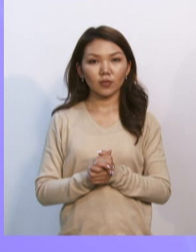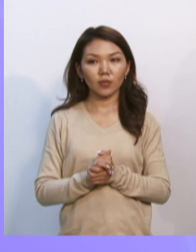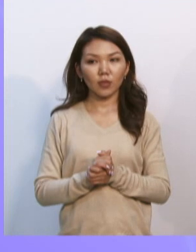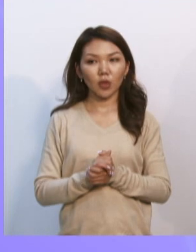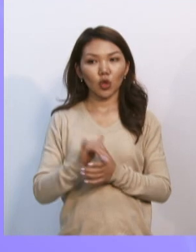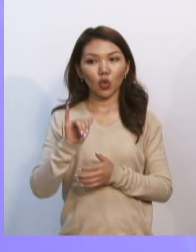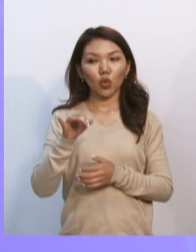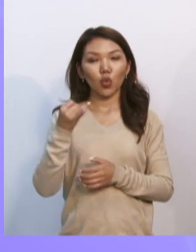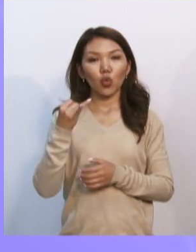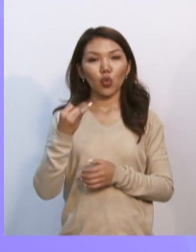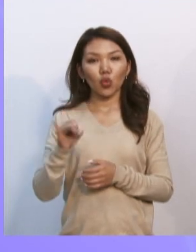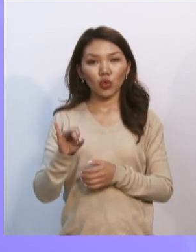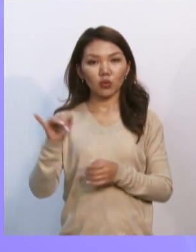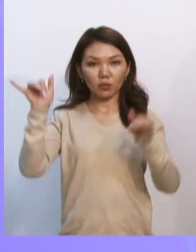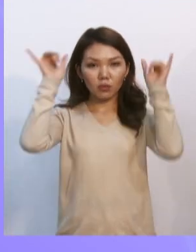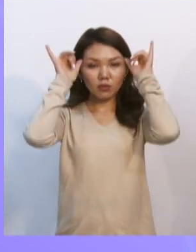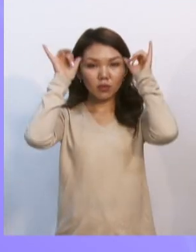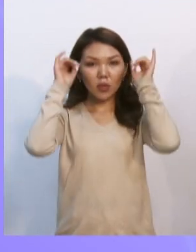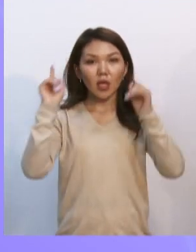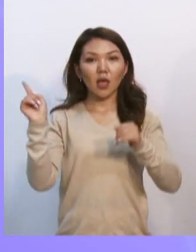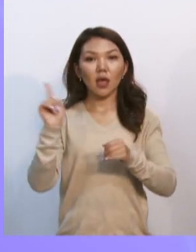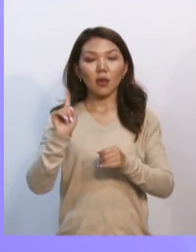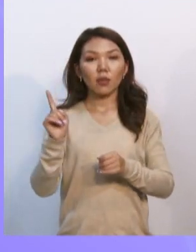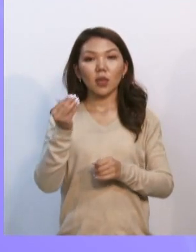Уй эмне жейт балдар?